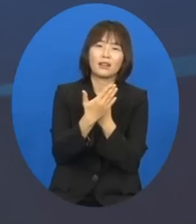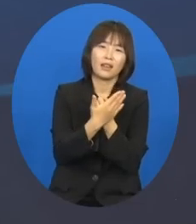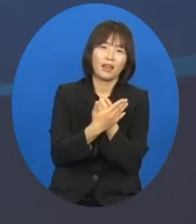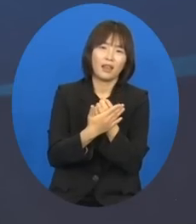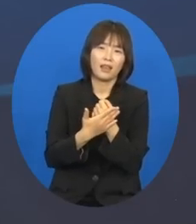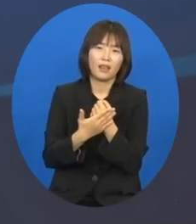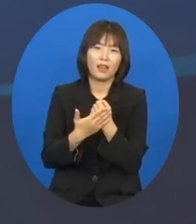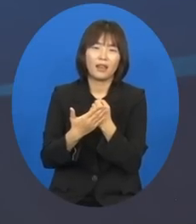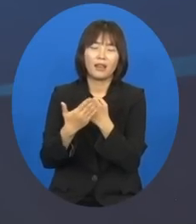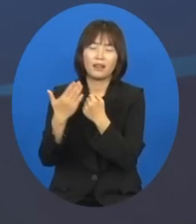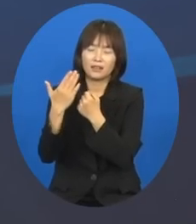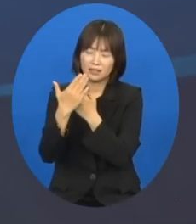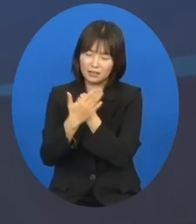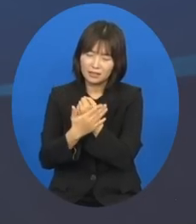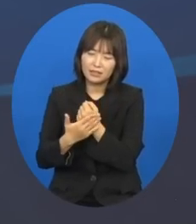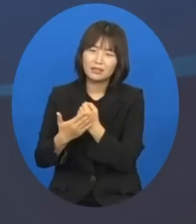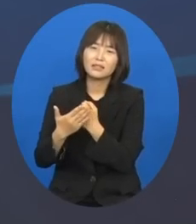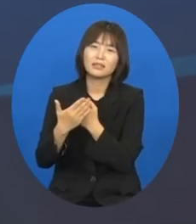은혜